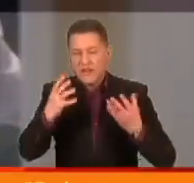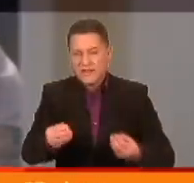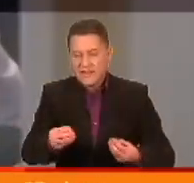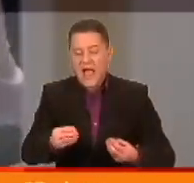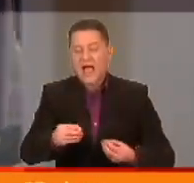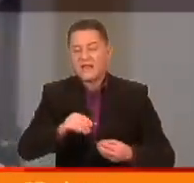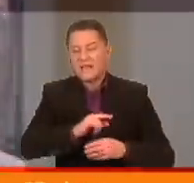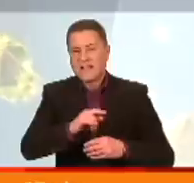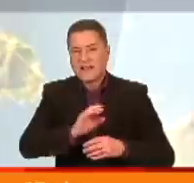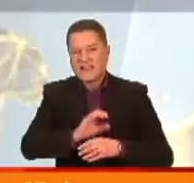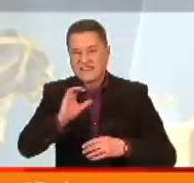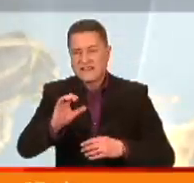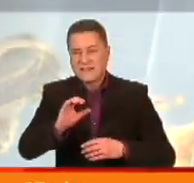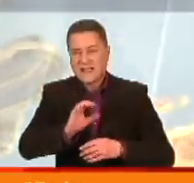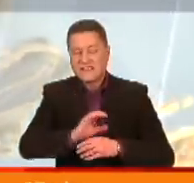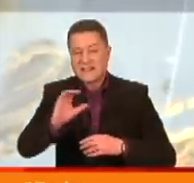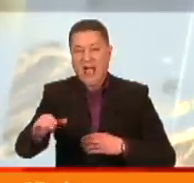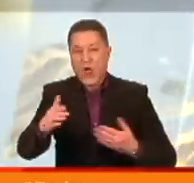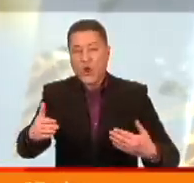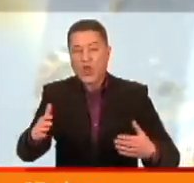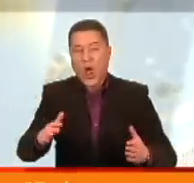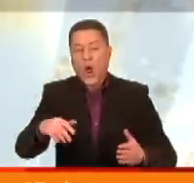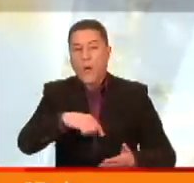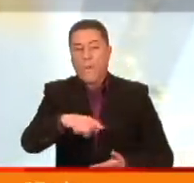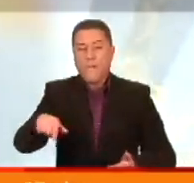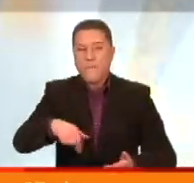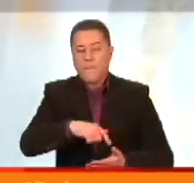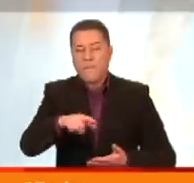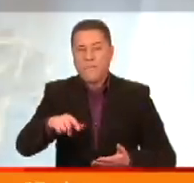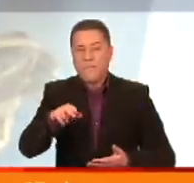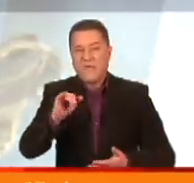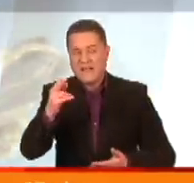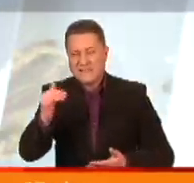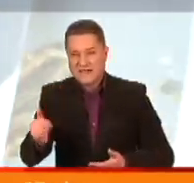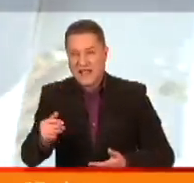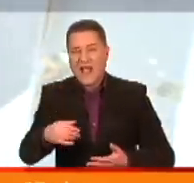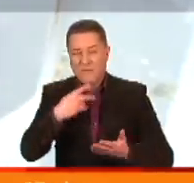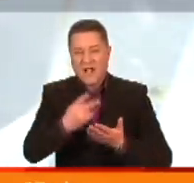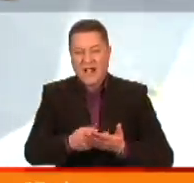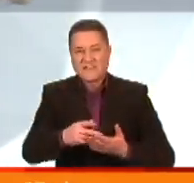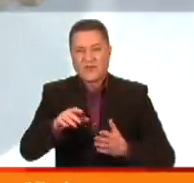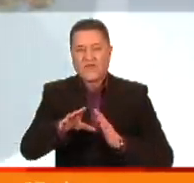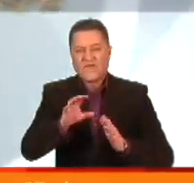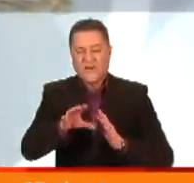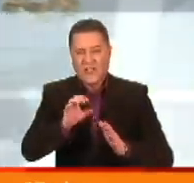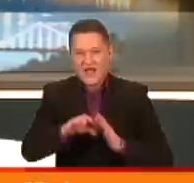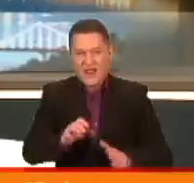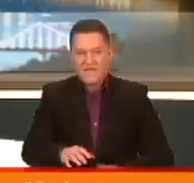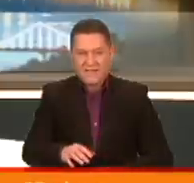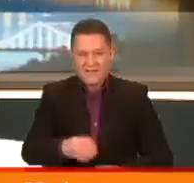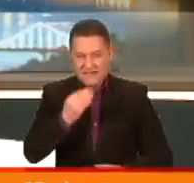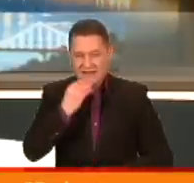американські аеропорти піци. Американці за це дякують сусідам і виставляють у мережу фотографії страв.